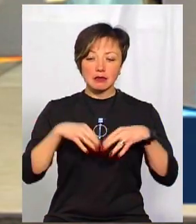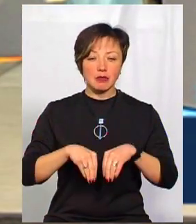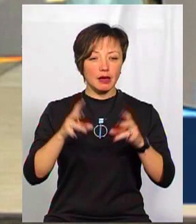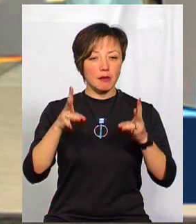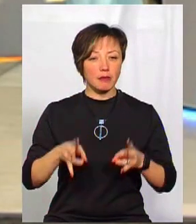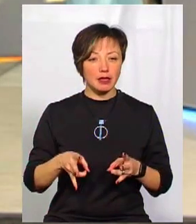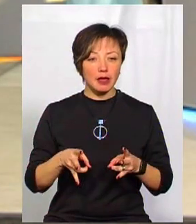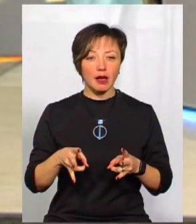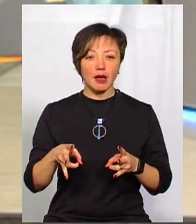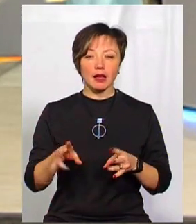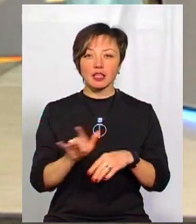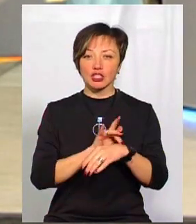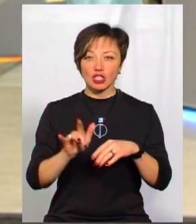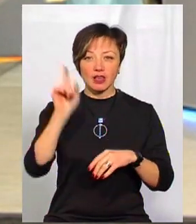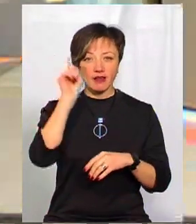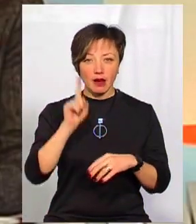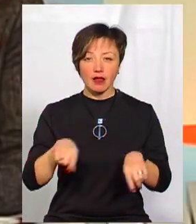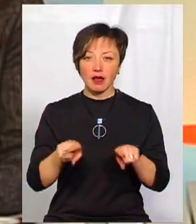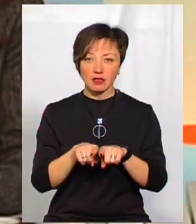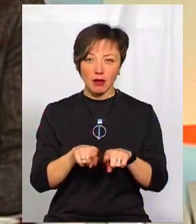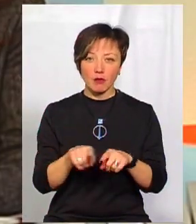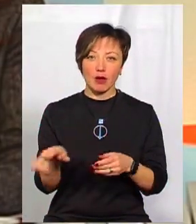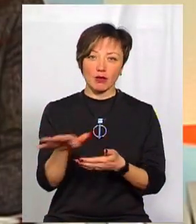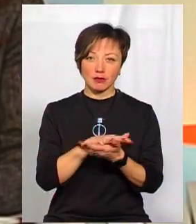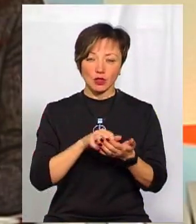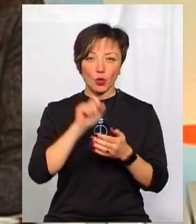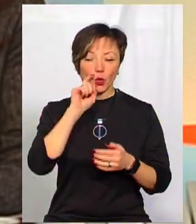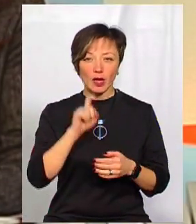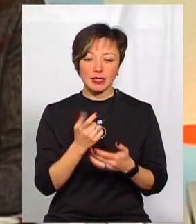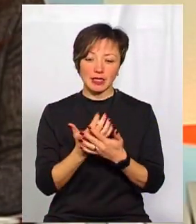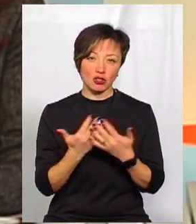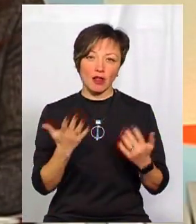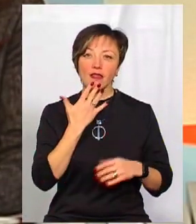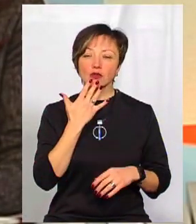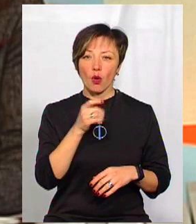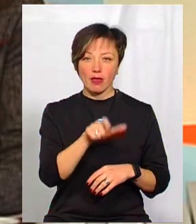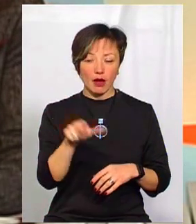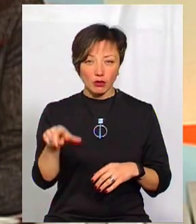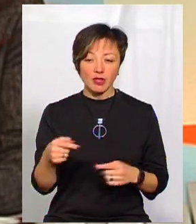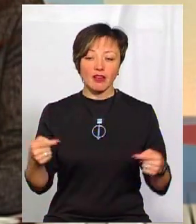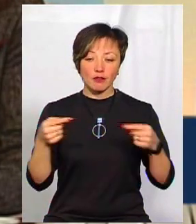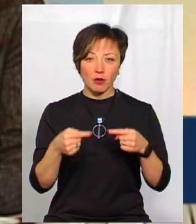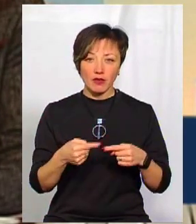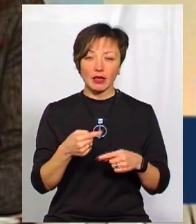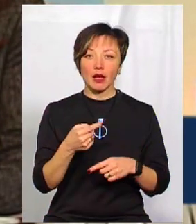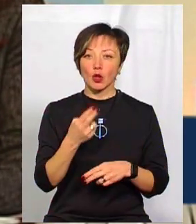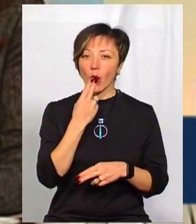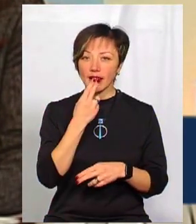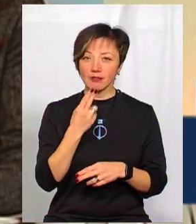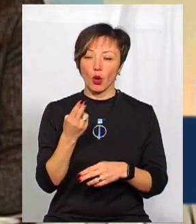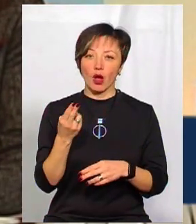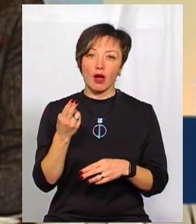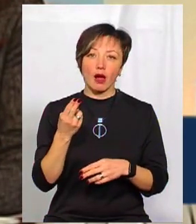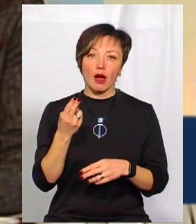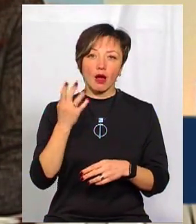біда, і знищили євреїв, так само і знищували українці, і інші національності. Відповідно до гітлерівської доктрини,